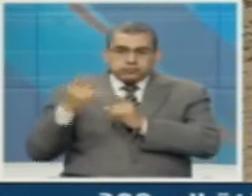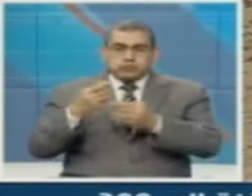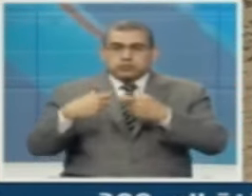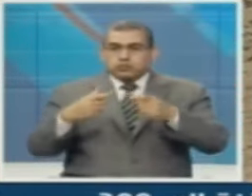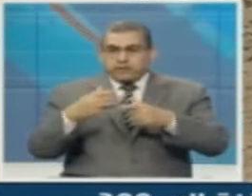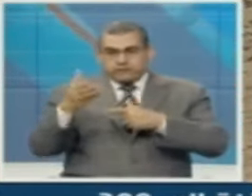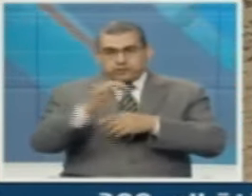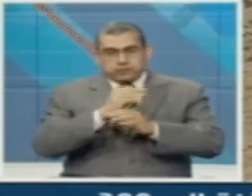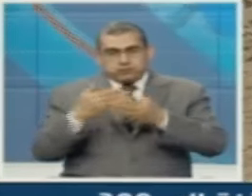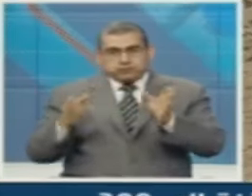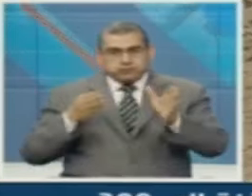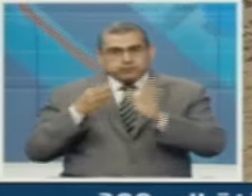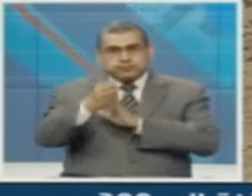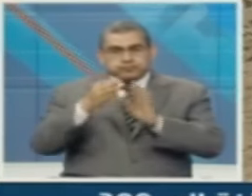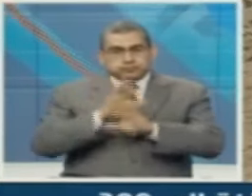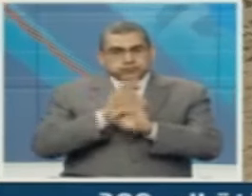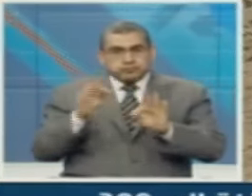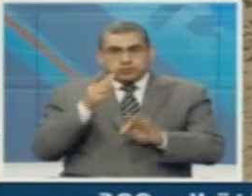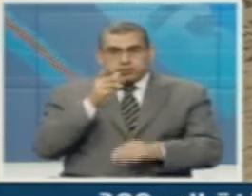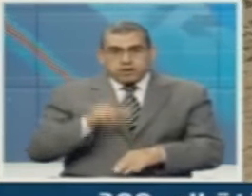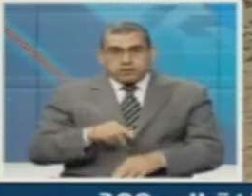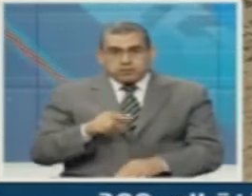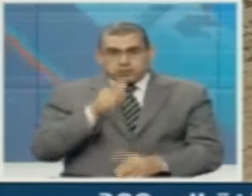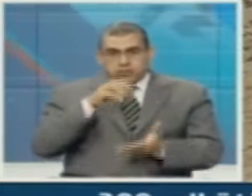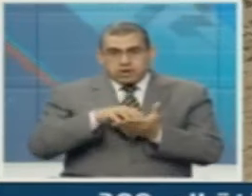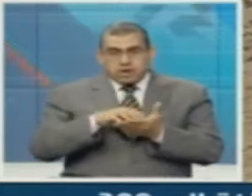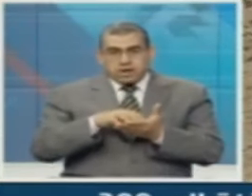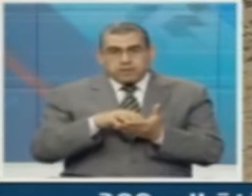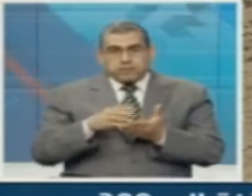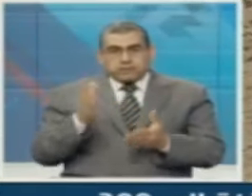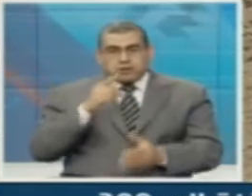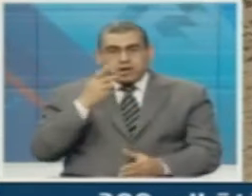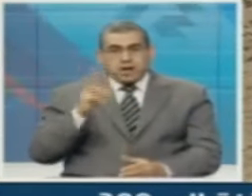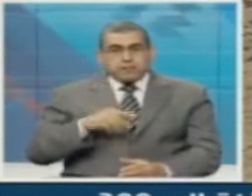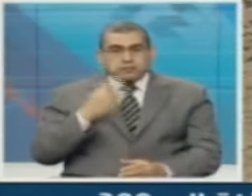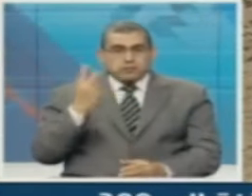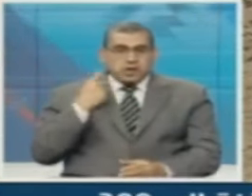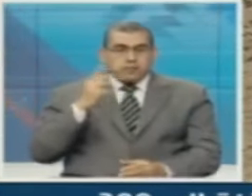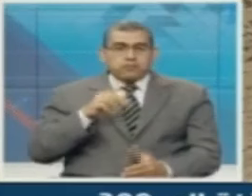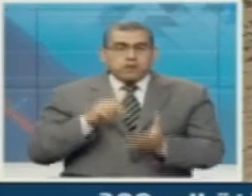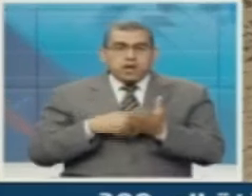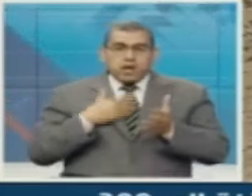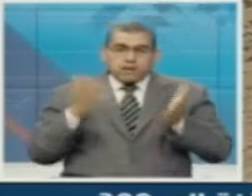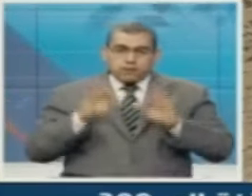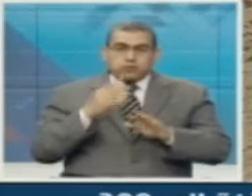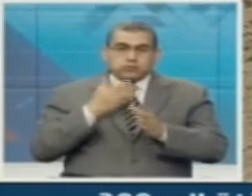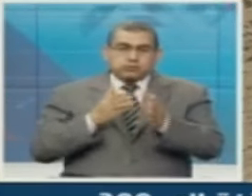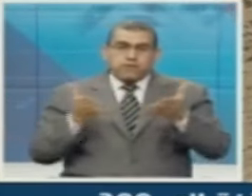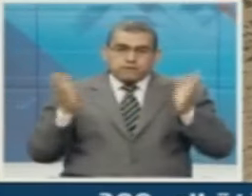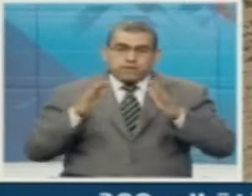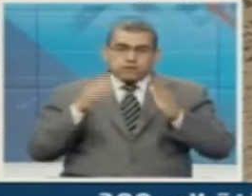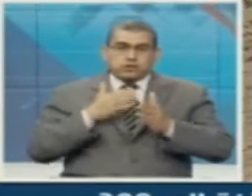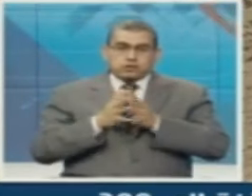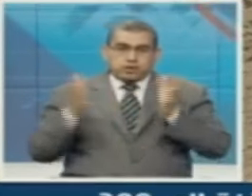الشاحنات والبضائع المختلفة، أما معبر رفح كان في الأساس للأشخاص فقط، لذلك العدد الأكبر تدخل عبر بوابة معبر